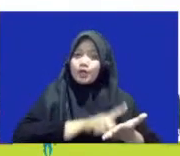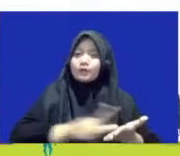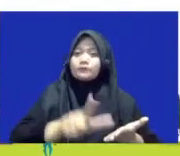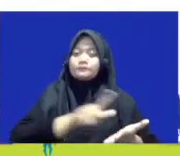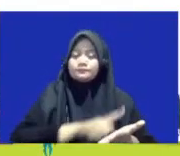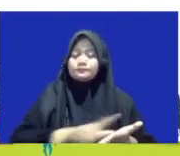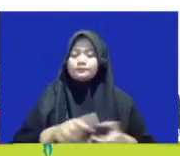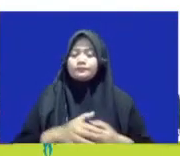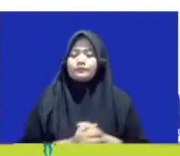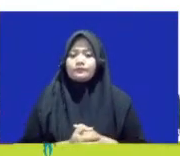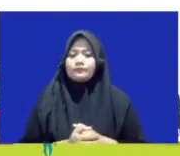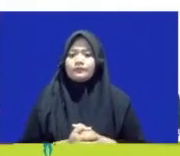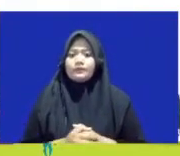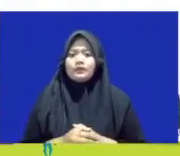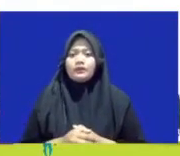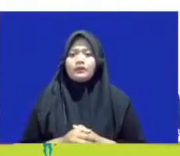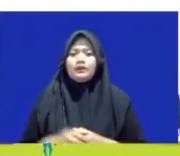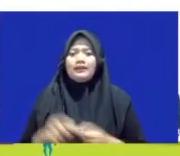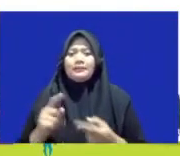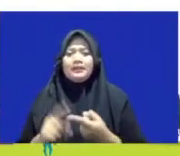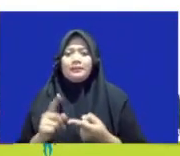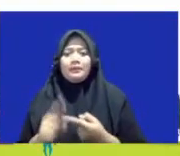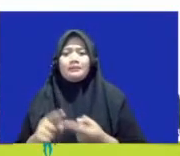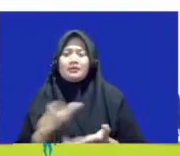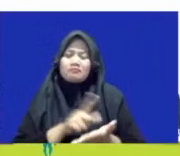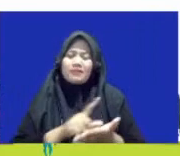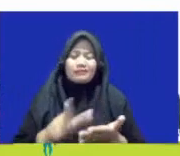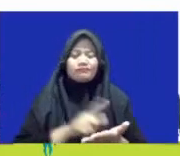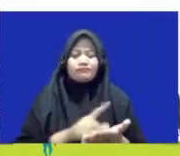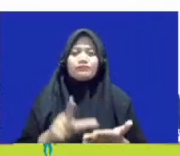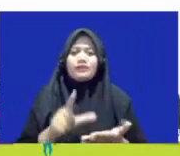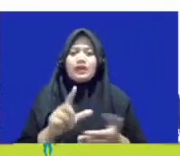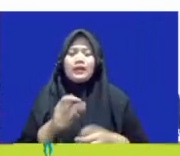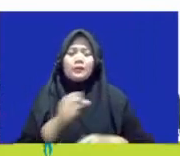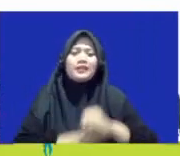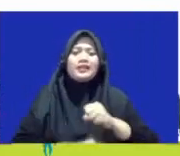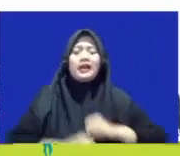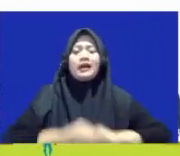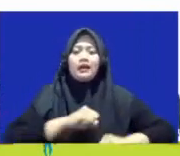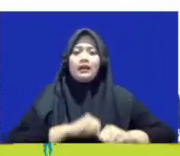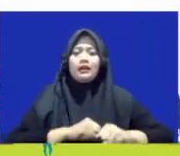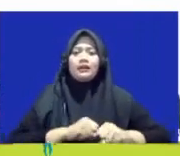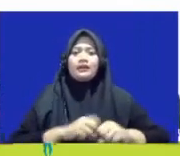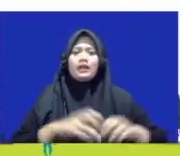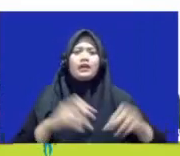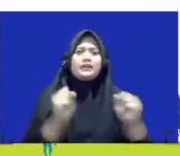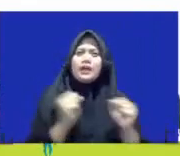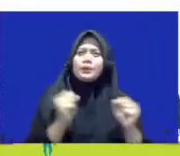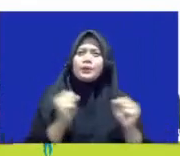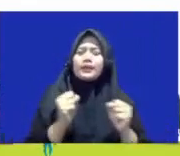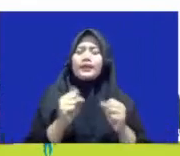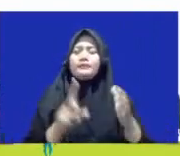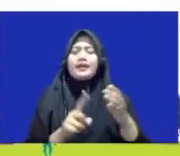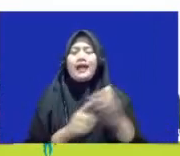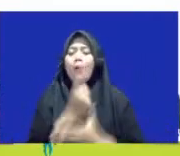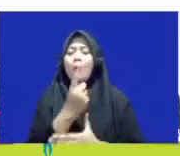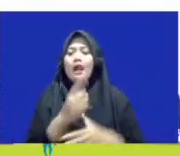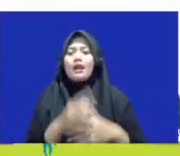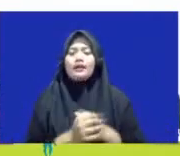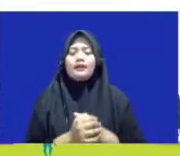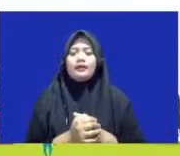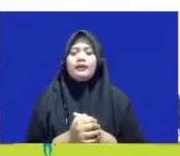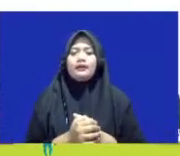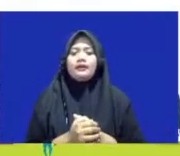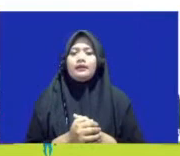melaporkan dan memberikan perlakuan-perlakuan atau tindakan-tindakan kedaruratan lebih awal, dan juga dengan